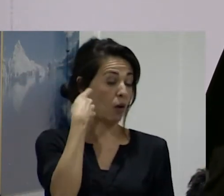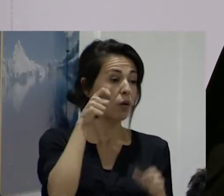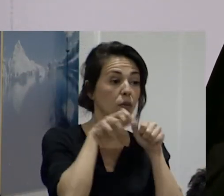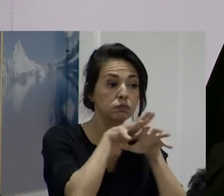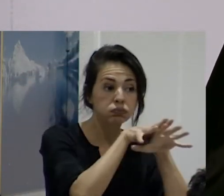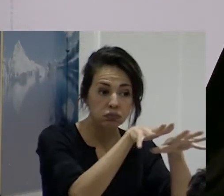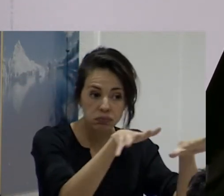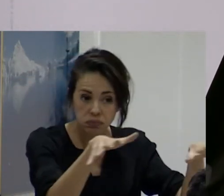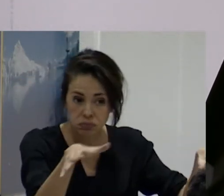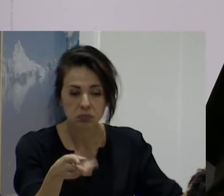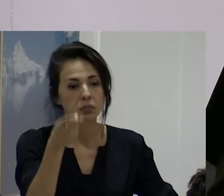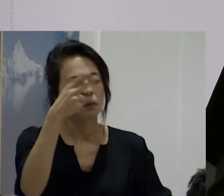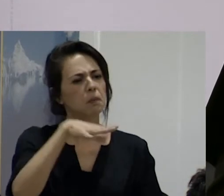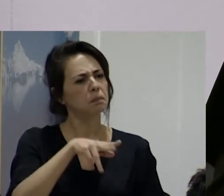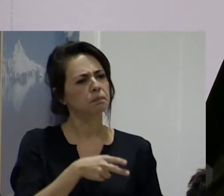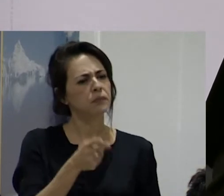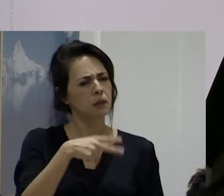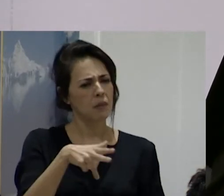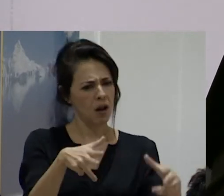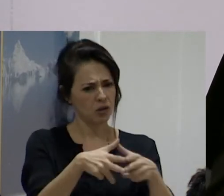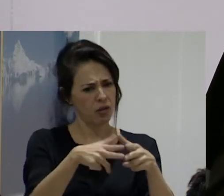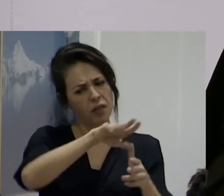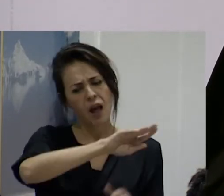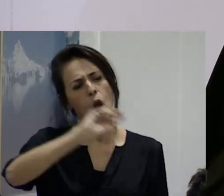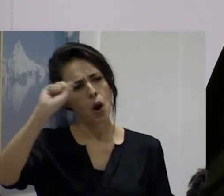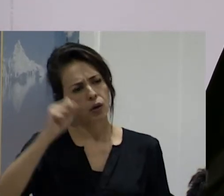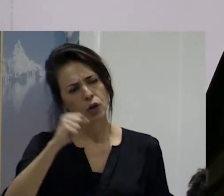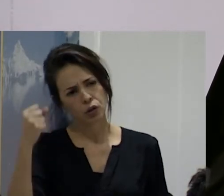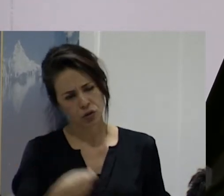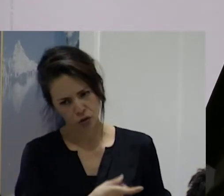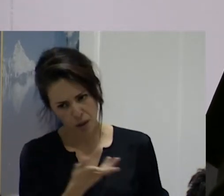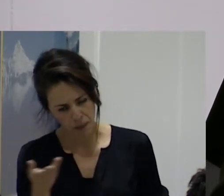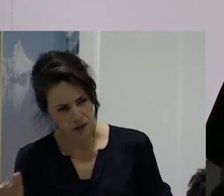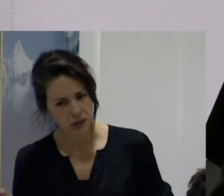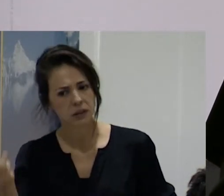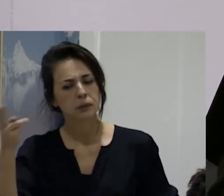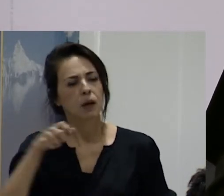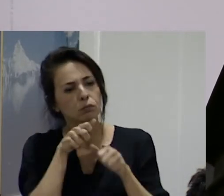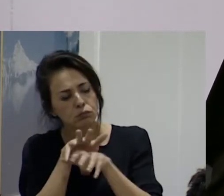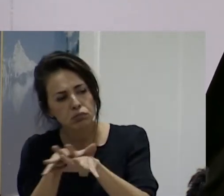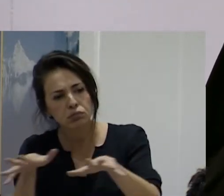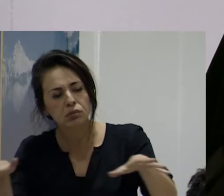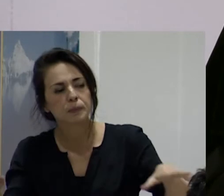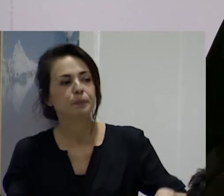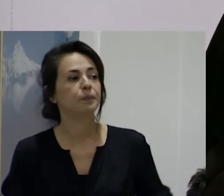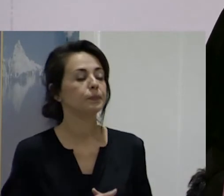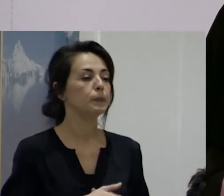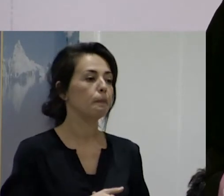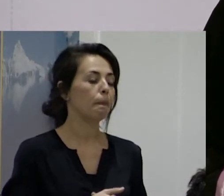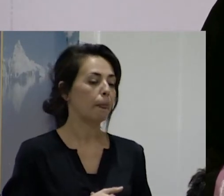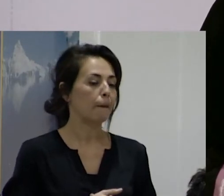universitat, però també a la resta de la societat, a la qual ens devem, com a institució pública, que som i que volem